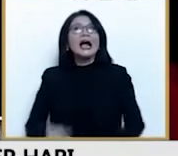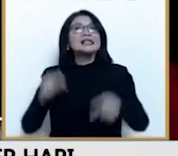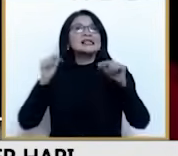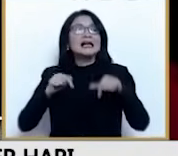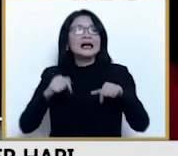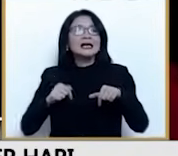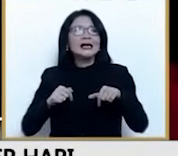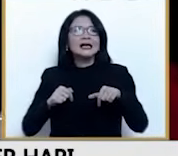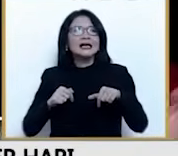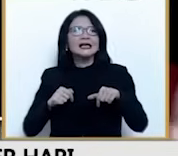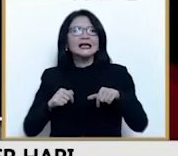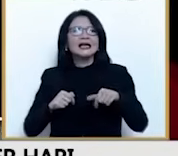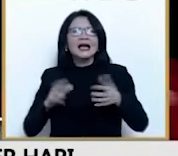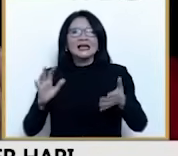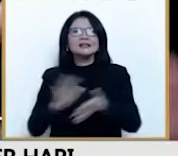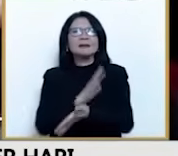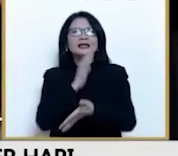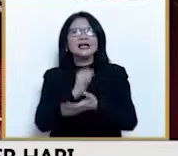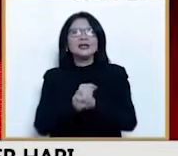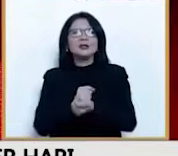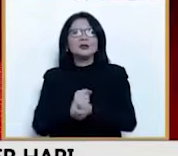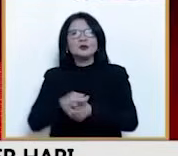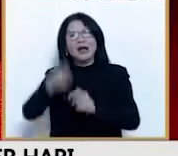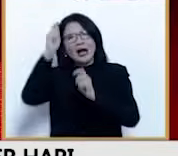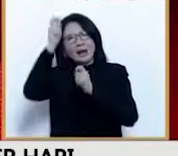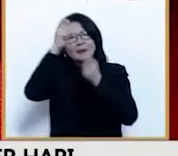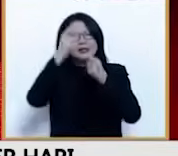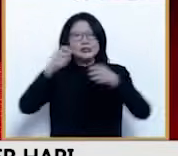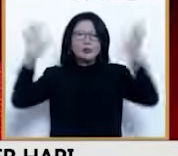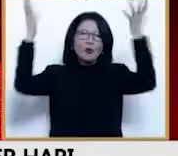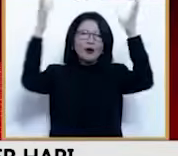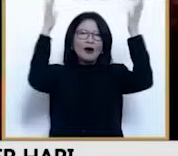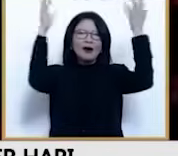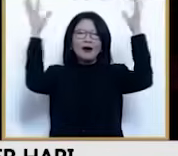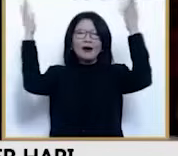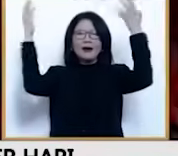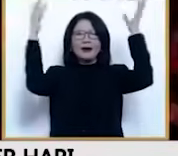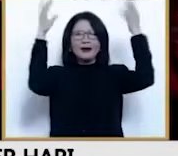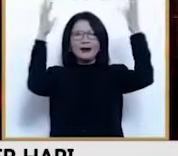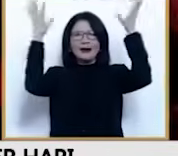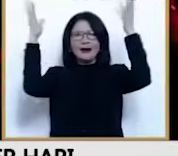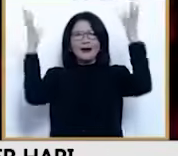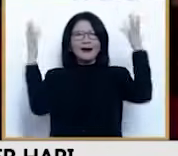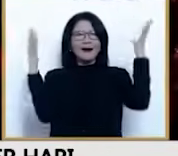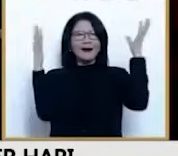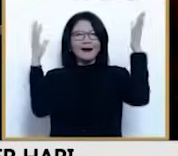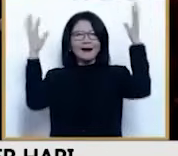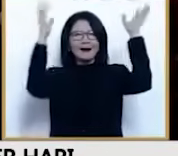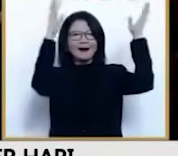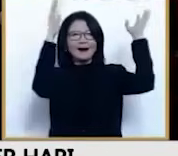sekarang baru kami berikan kesempatan untuk memberikan apresiasi para pendukung. Silakan.